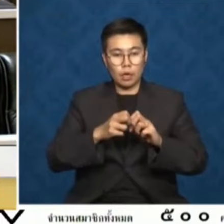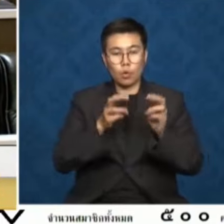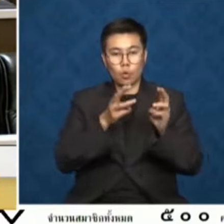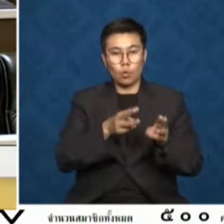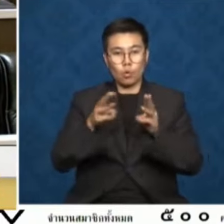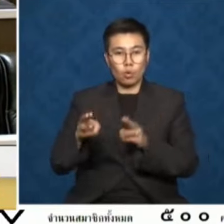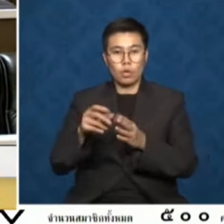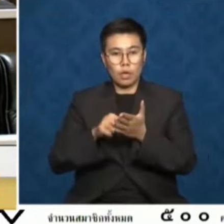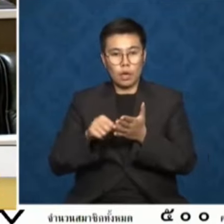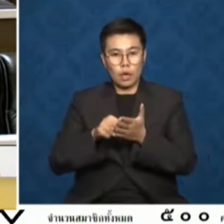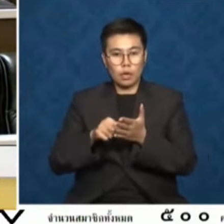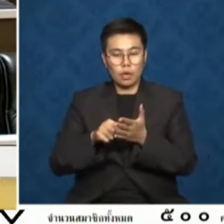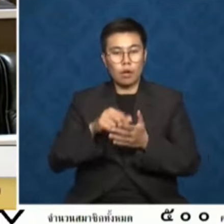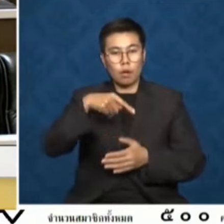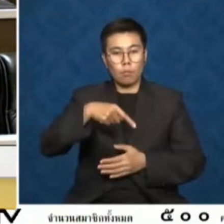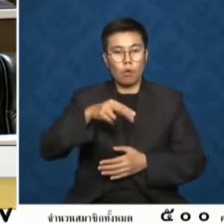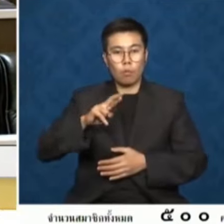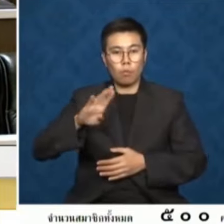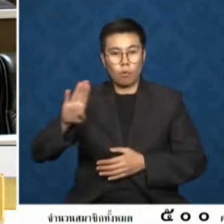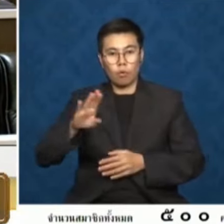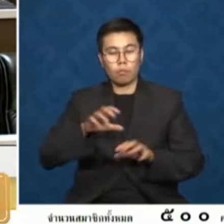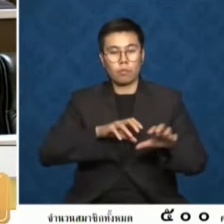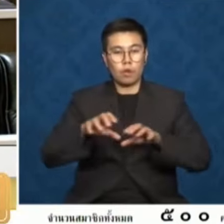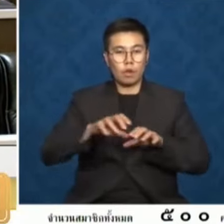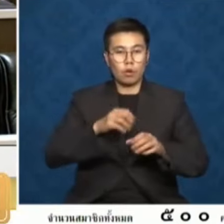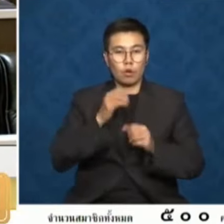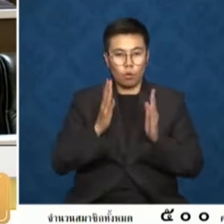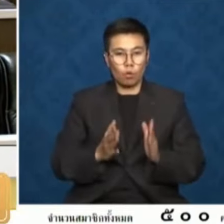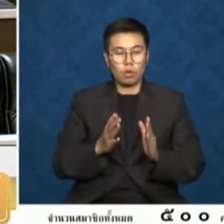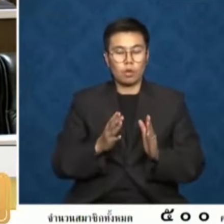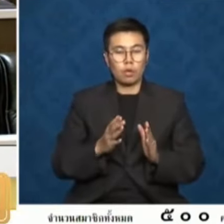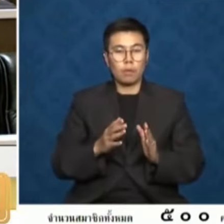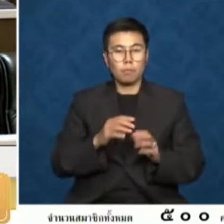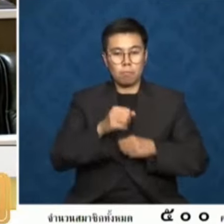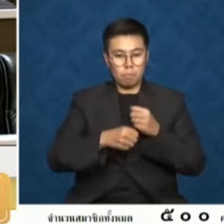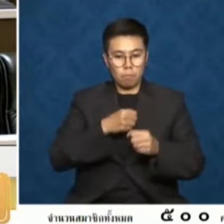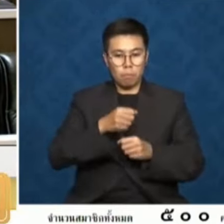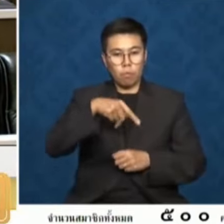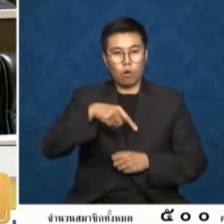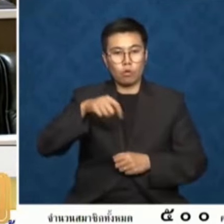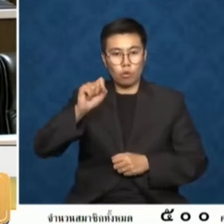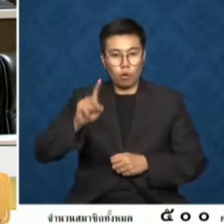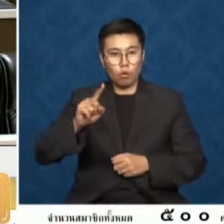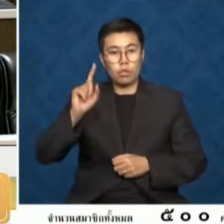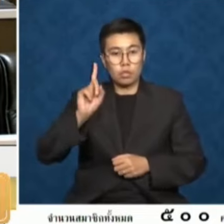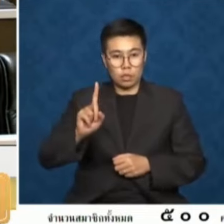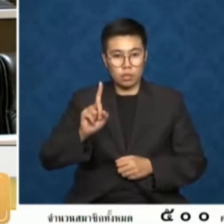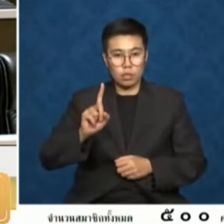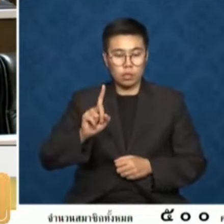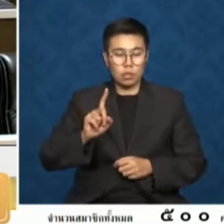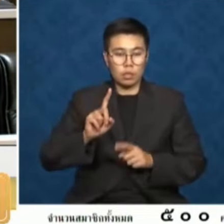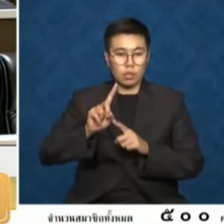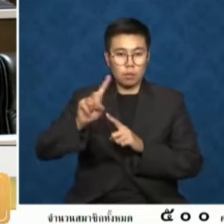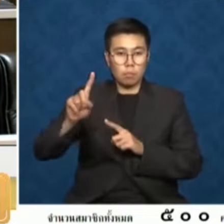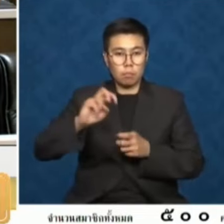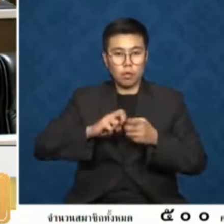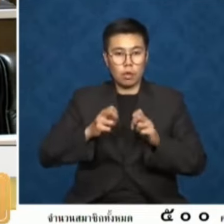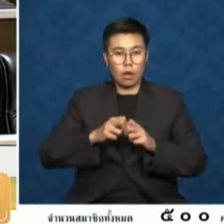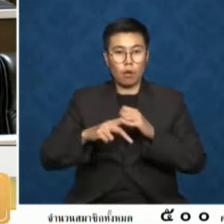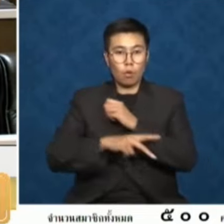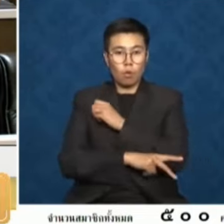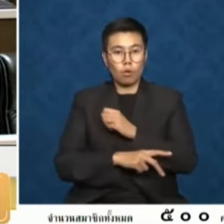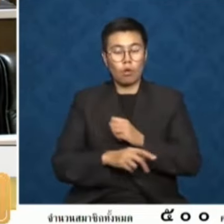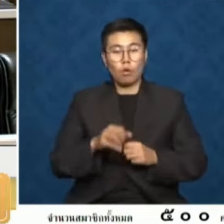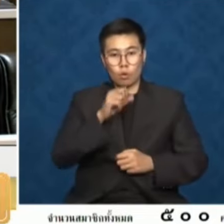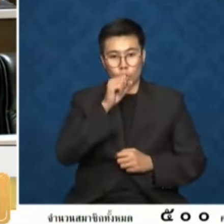ไขตามร่างพระราชบัญญัติระเบียบบริหารงานบุคคลส่วนท้องถิ่นพ.ศ. 1. ปัญหาการทุจริตการสอ